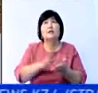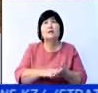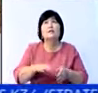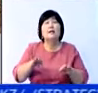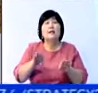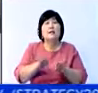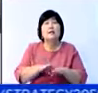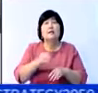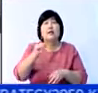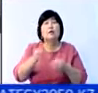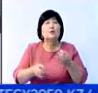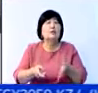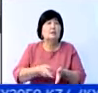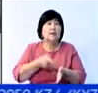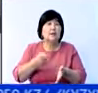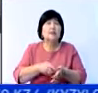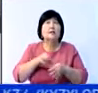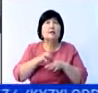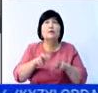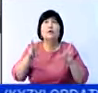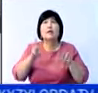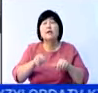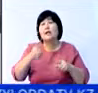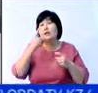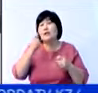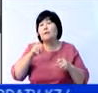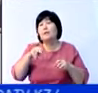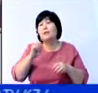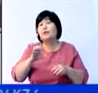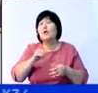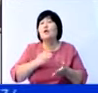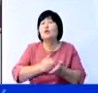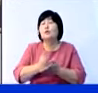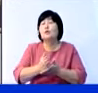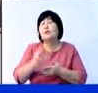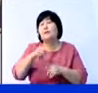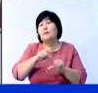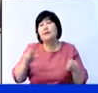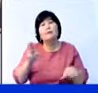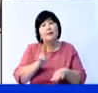реестре досудебных расследований ведётся следствие сообщила пресс-служба департамента полиции